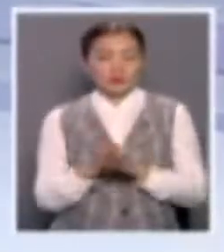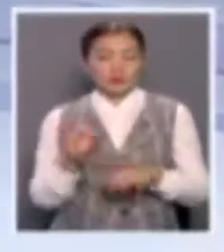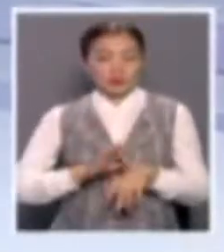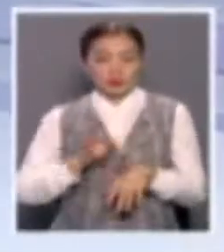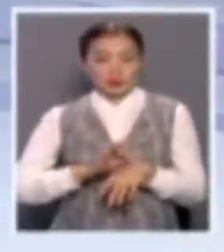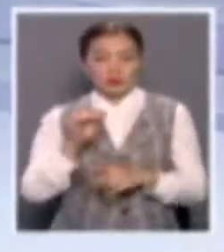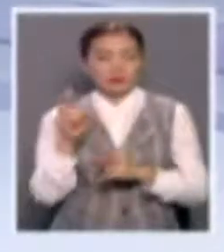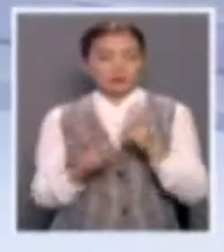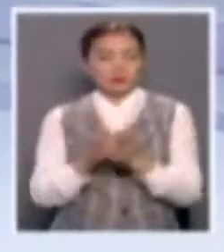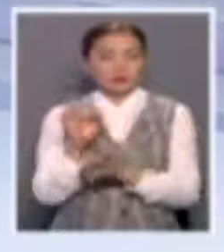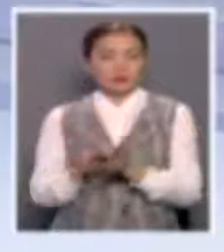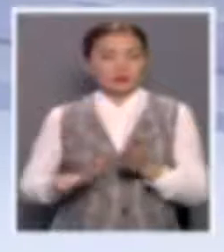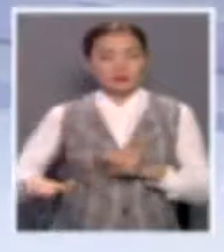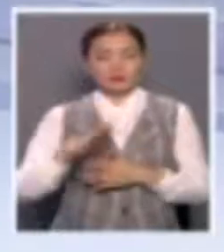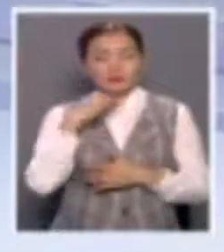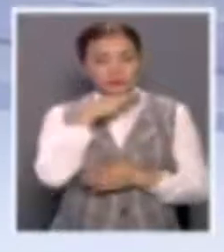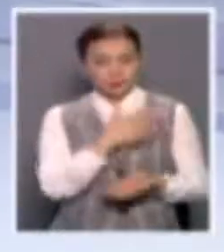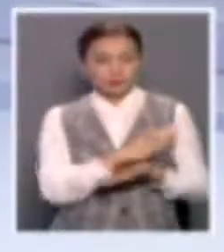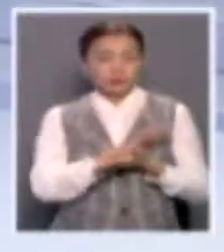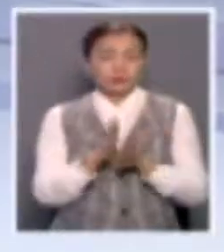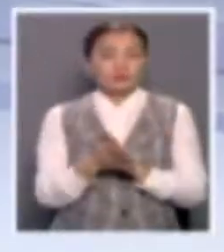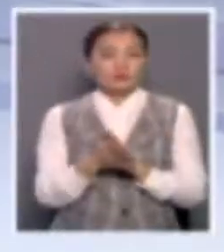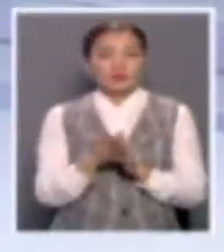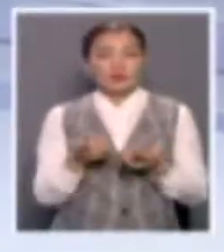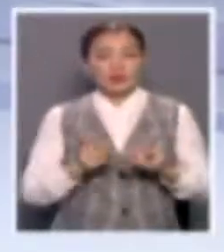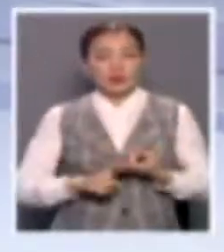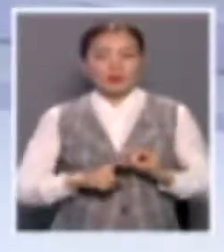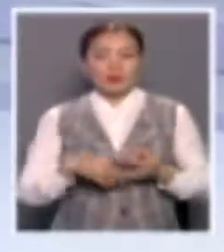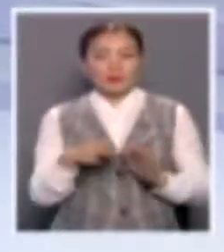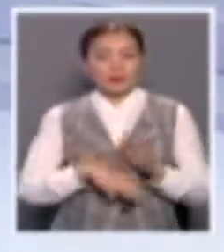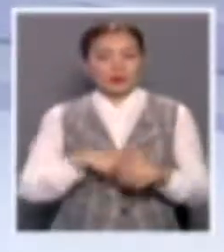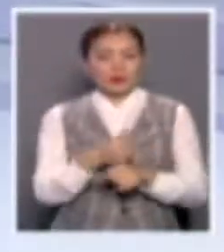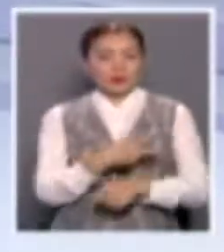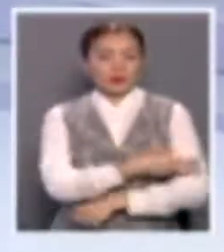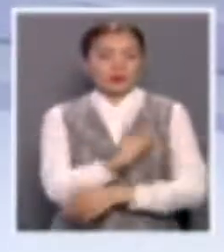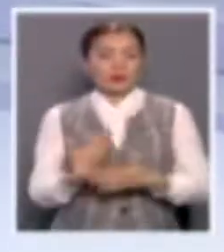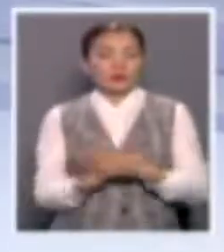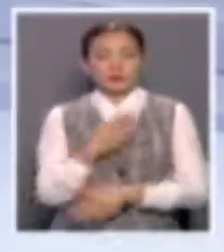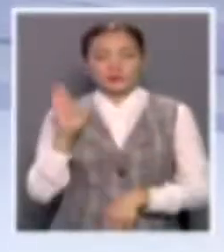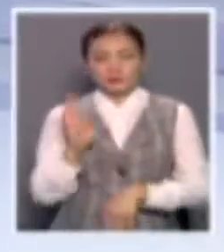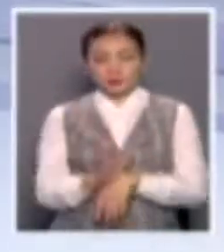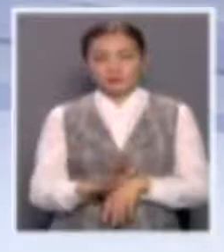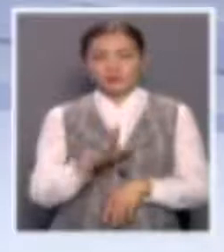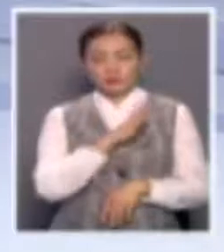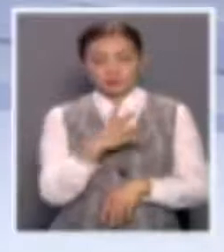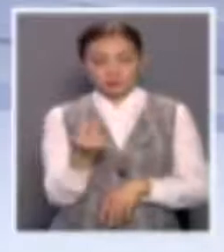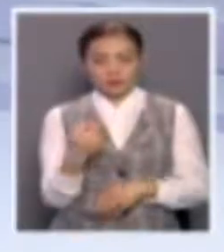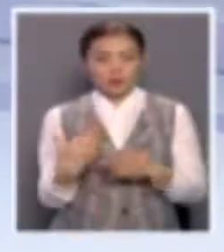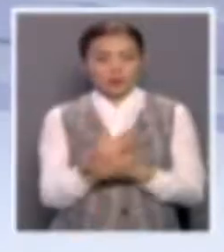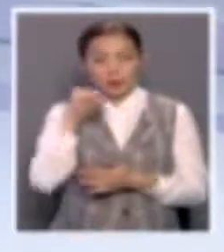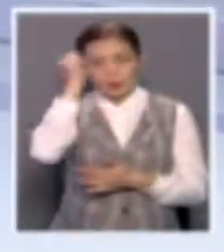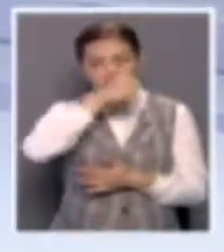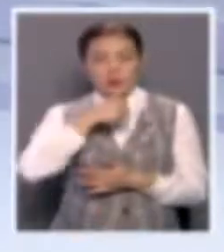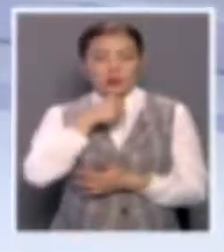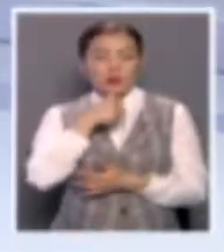әсіресе мұнайшылар қалашығында көбейген. Жағдайдың ошуына байланысты кеше бас санитар жаңа қаулы бекітті. Сонымен қатар жаңа жыл